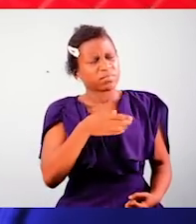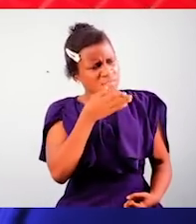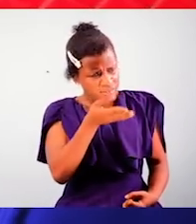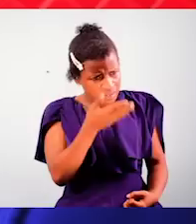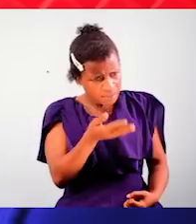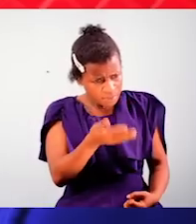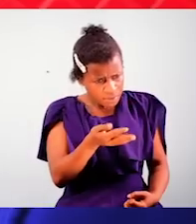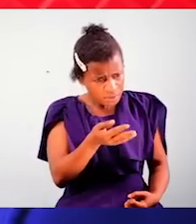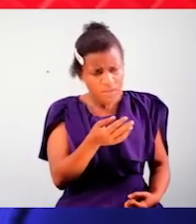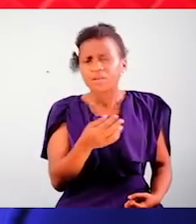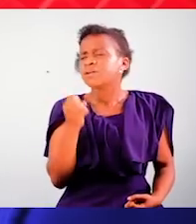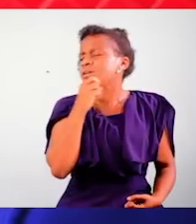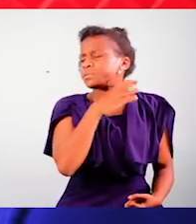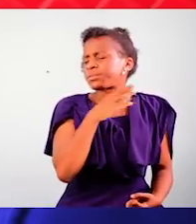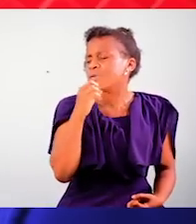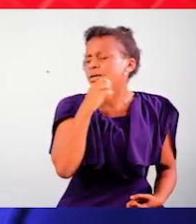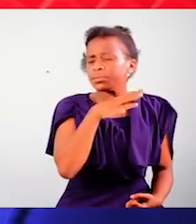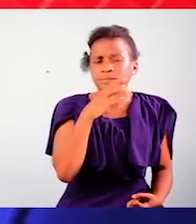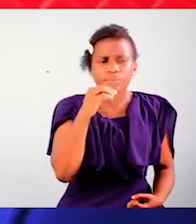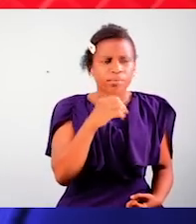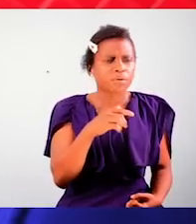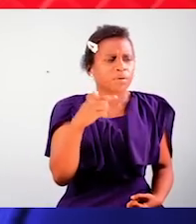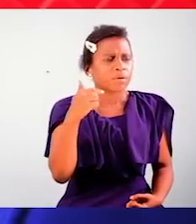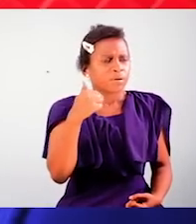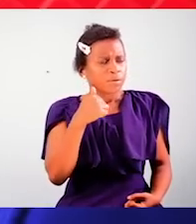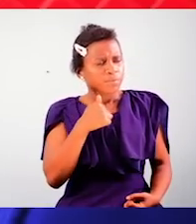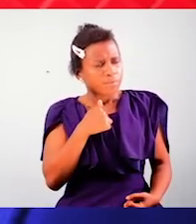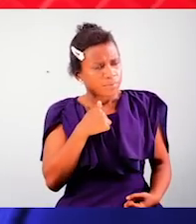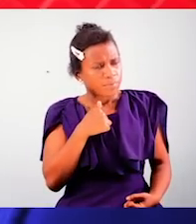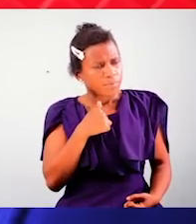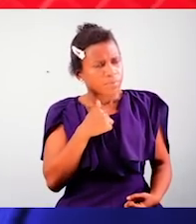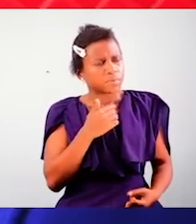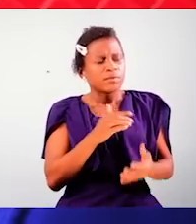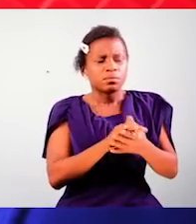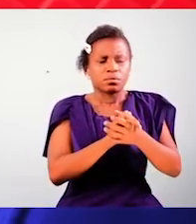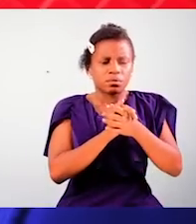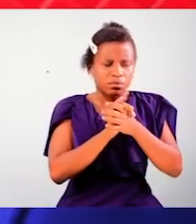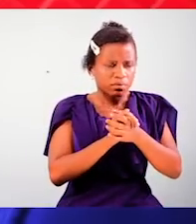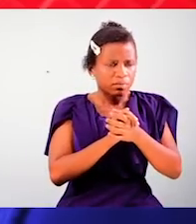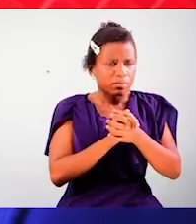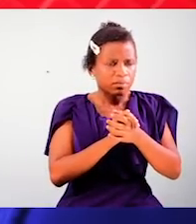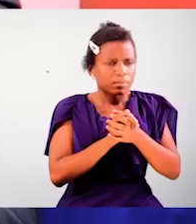mnyonge analalamika. Yaani hakuna swala la kusema tunamuomba atupishe.